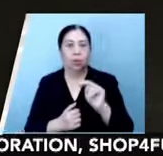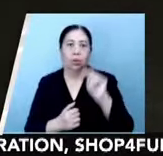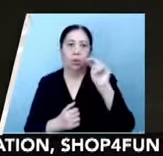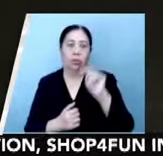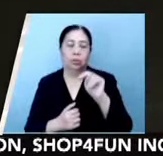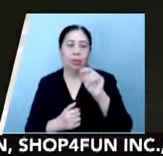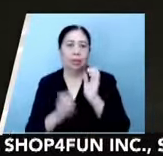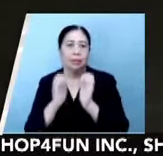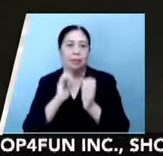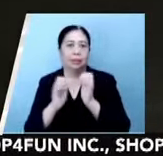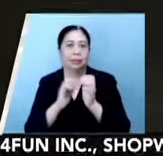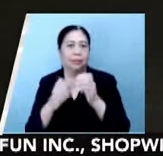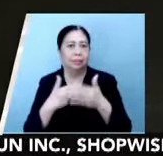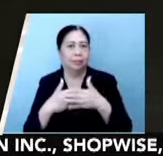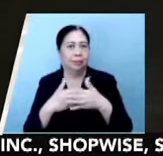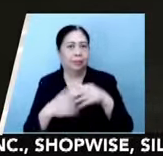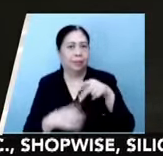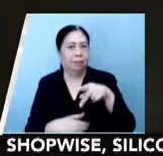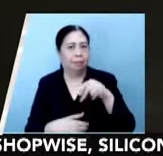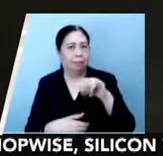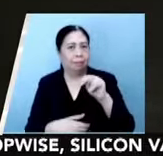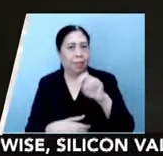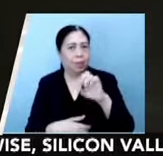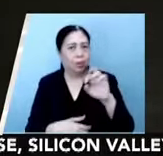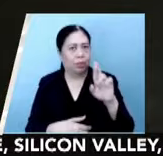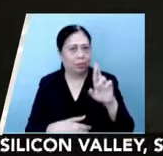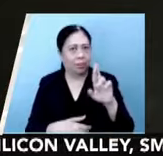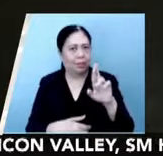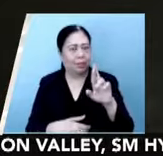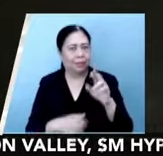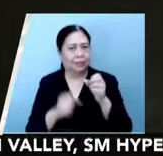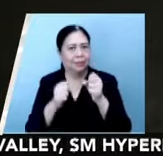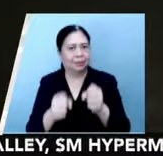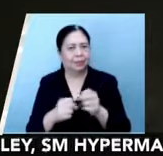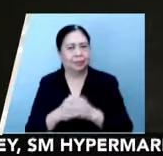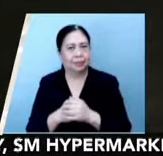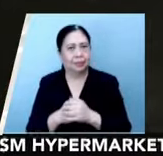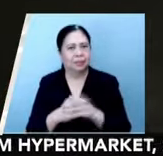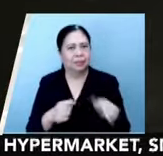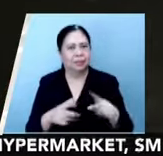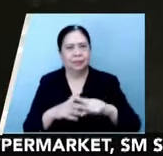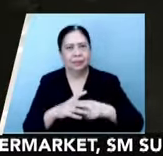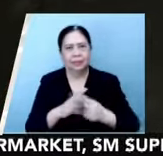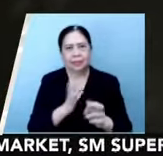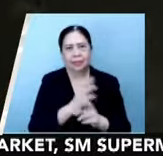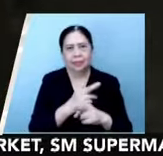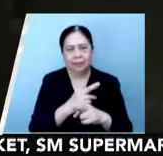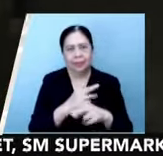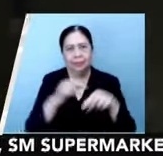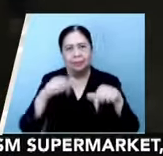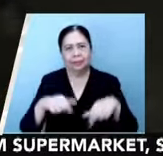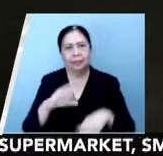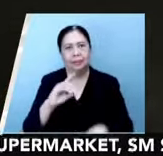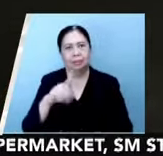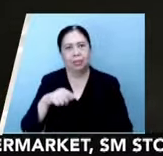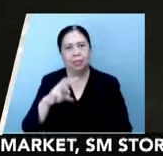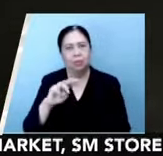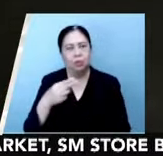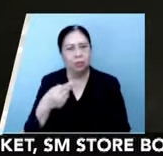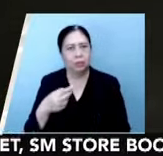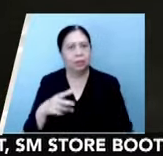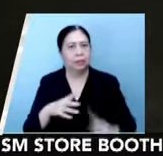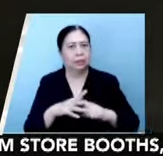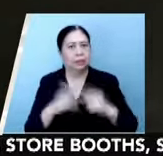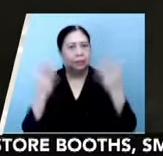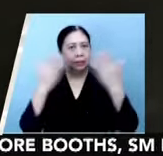sa Pioneer Street. Isa ito sa mga gagawa ng pagsasaayos ng road repair ng DPWH simula ngayong gabi hanggang